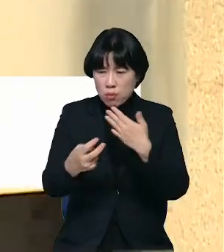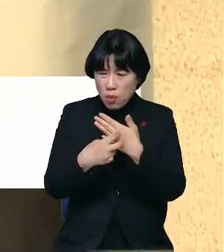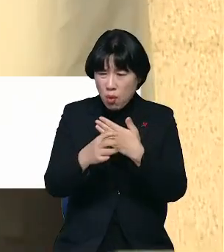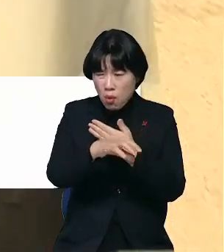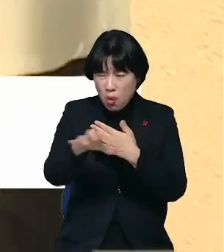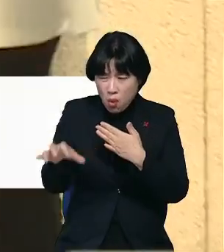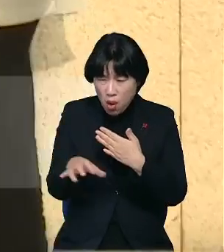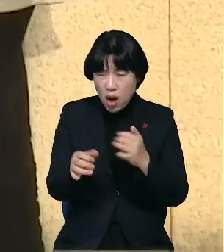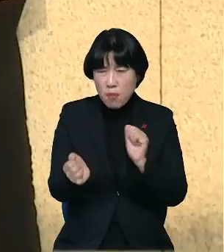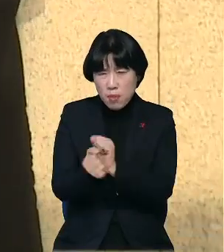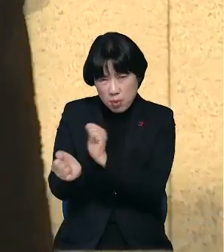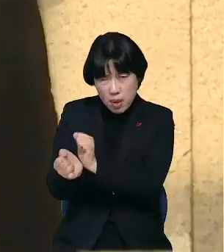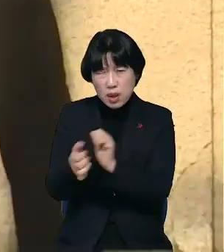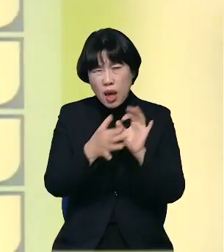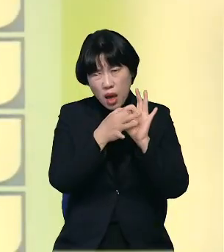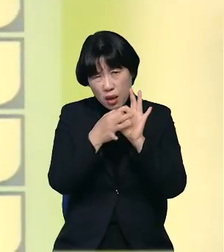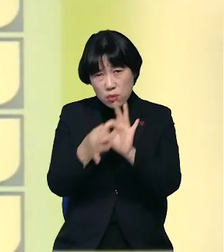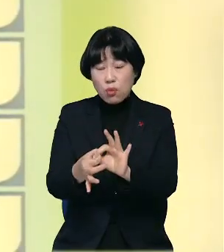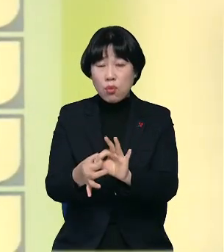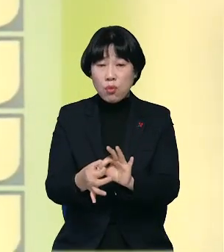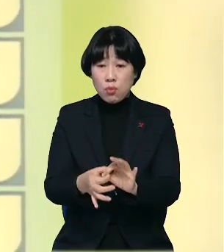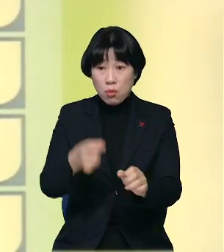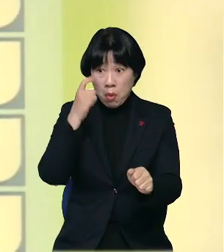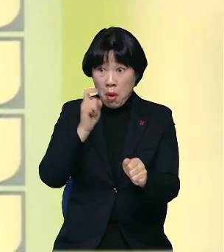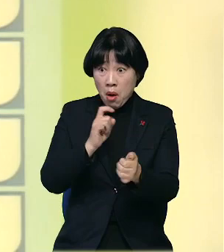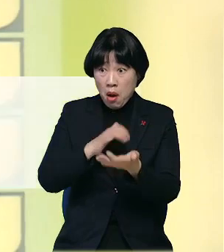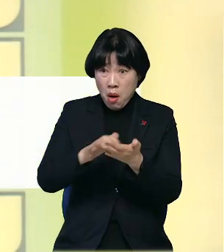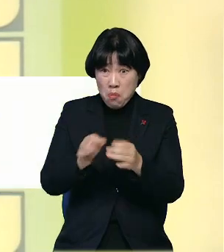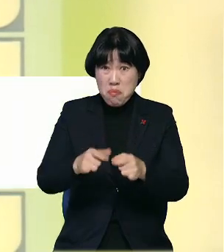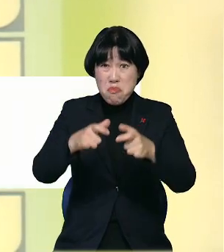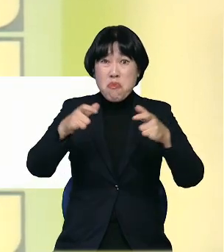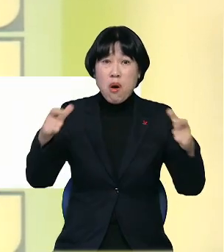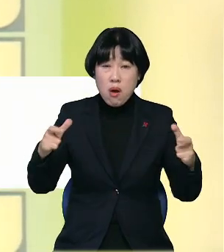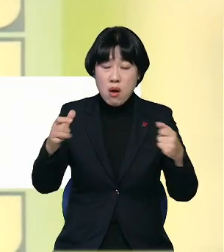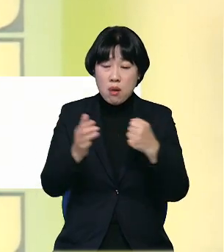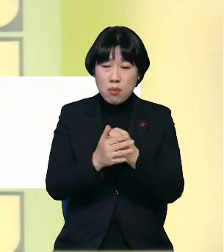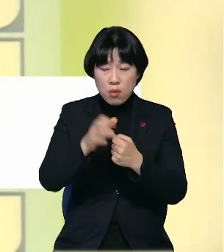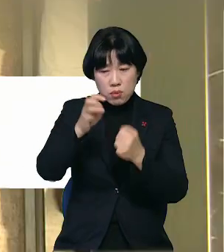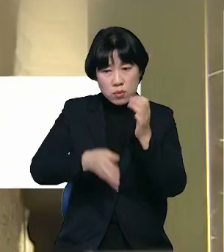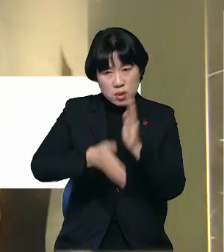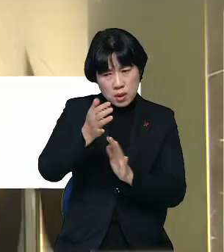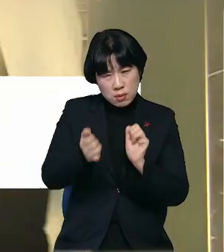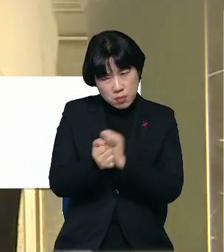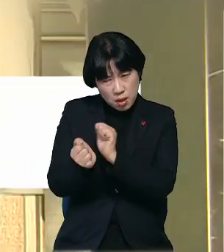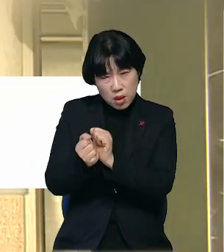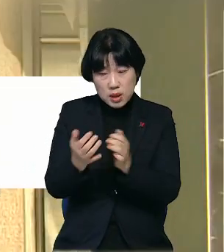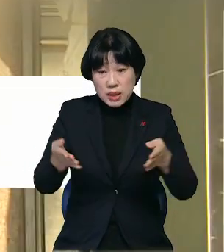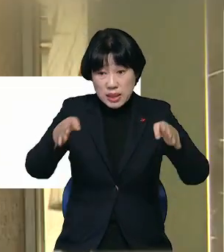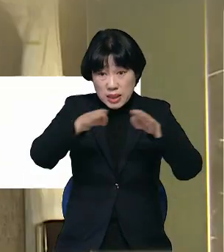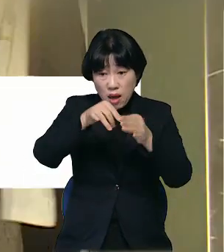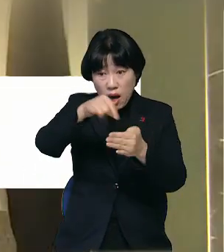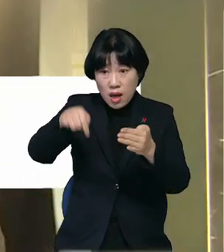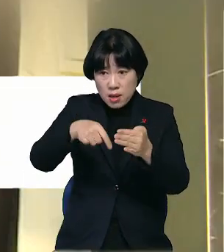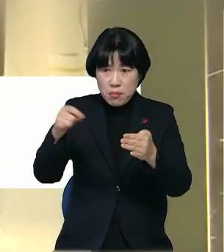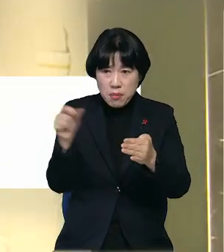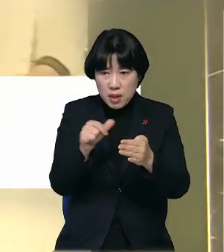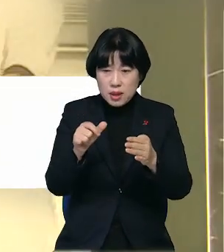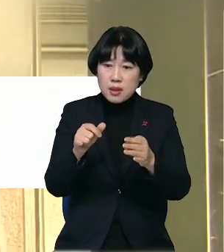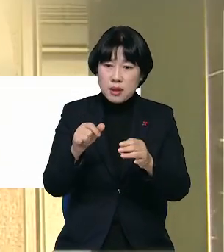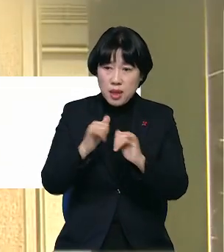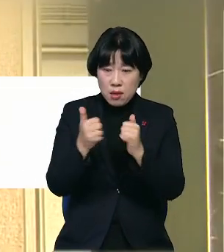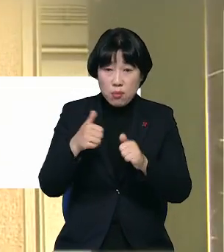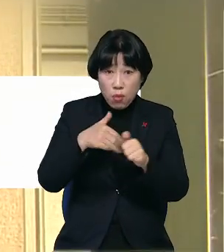감염이 계속되고 있습니다. 확진자 폭증으로 광주시는 집단 감염 시설에 대해 현장 신속 대응팀을